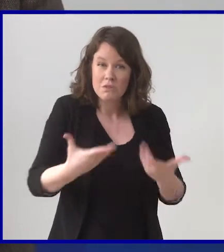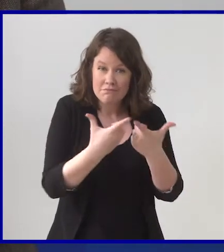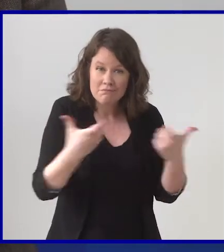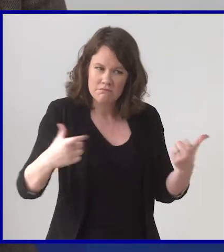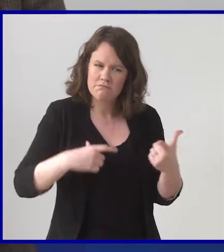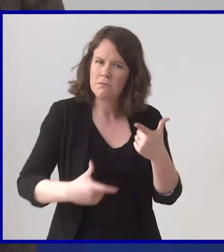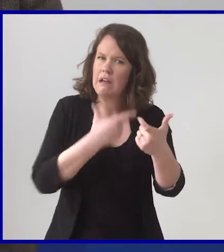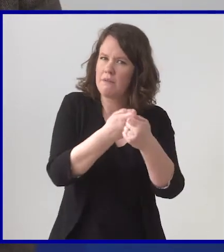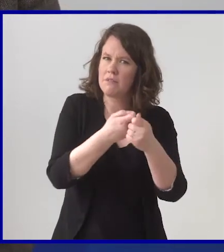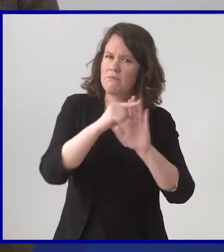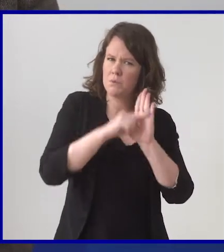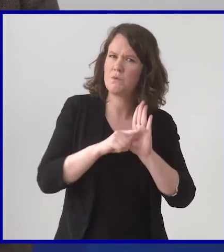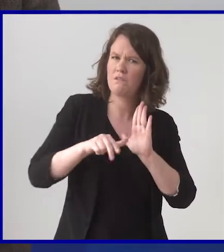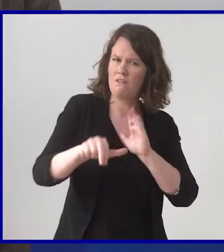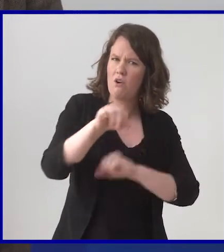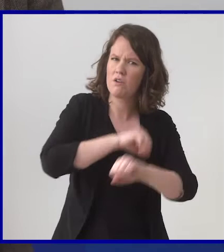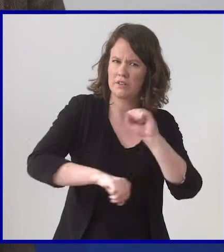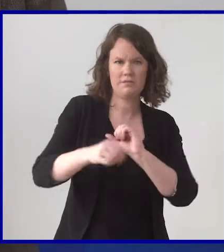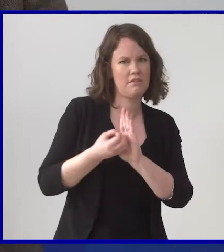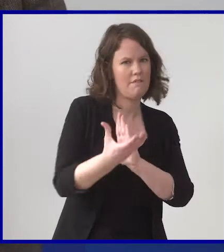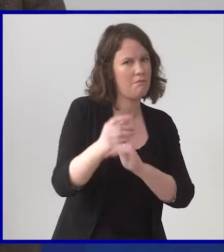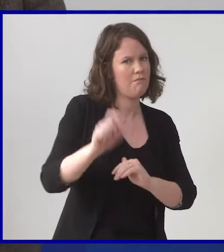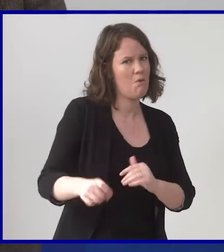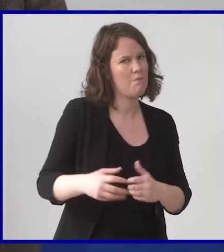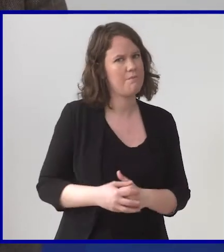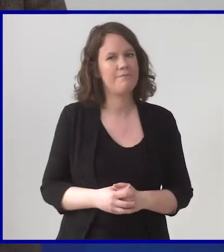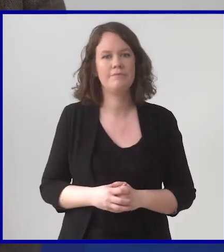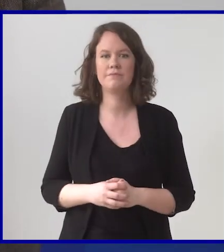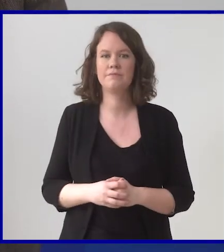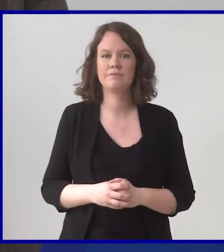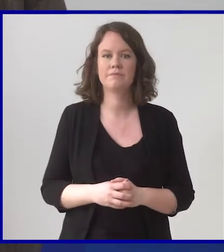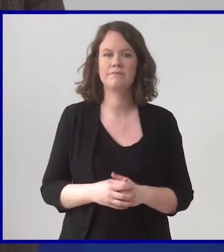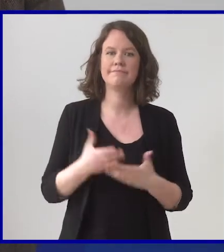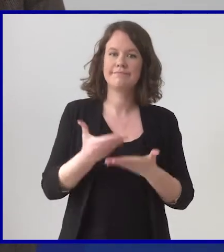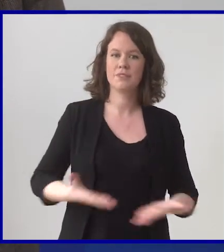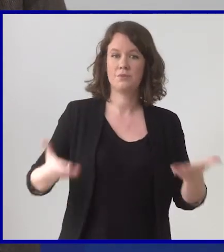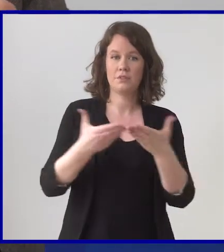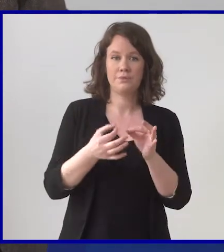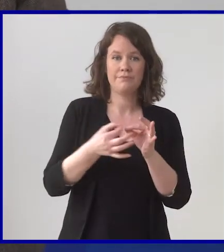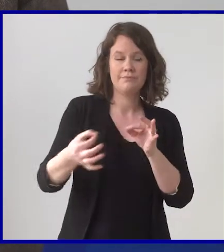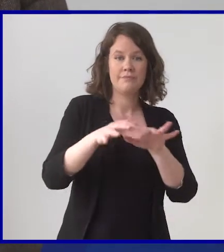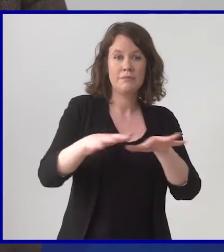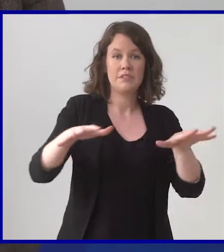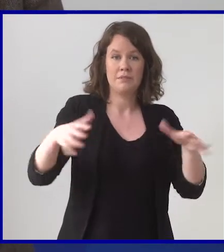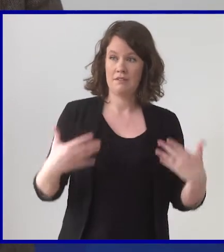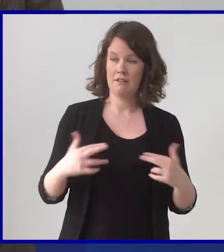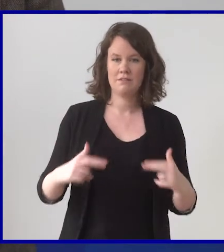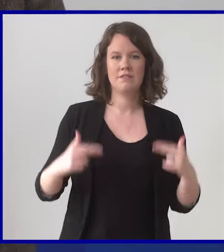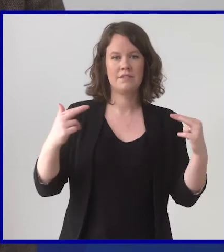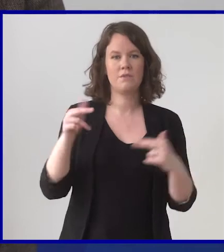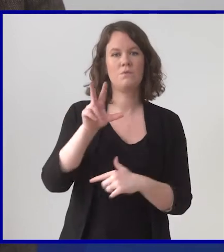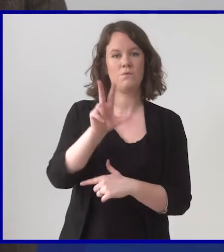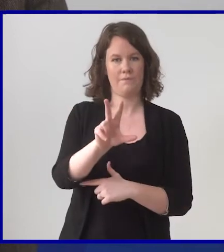des situations et des handicaps. Je tenais à vous en informer. Au regard du passage en stade 3 de